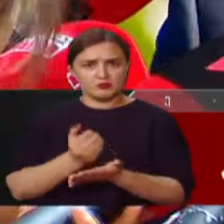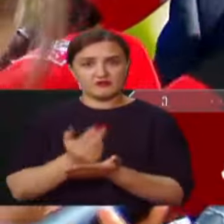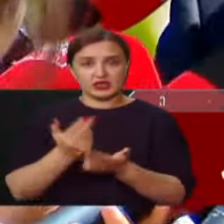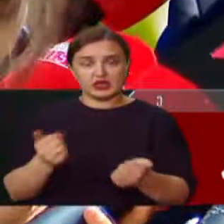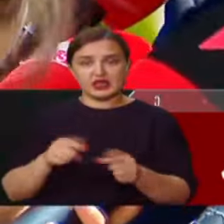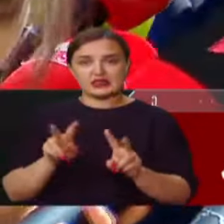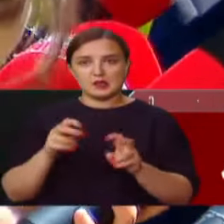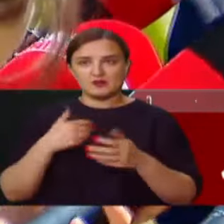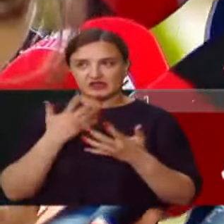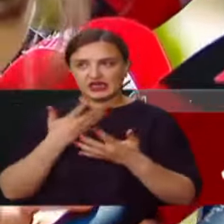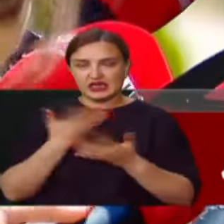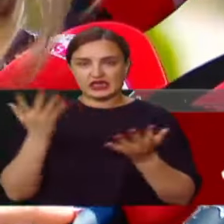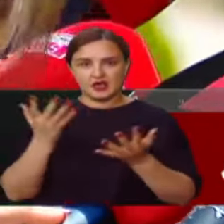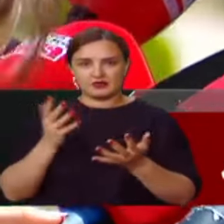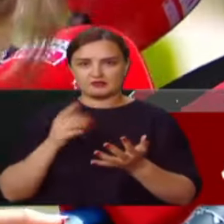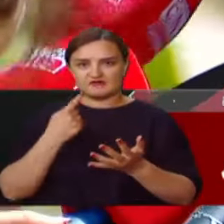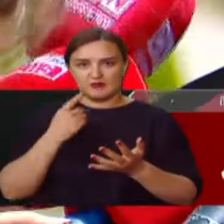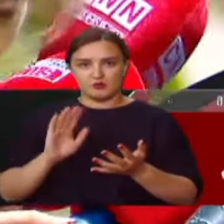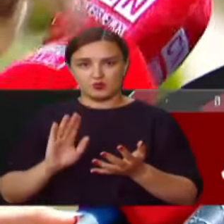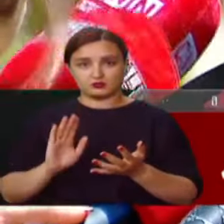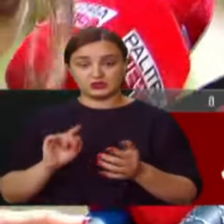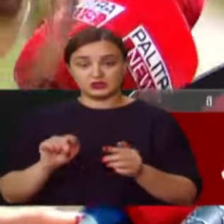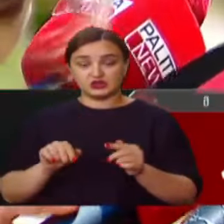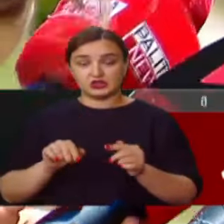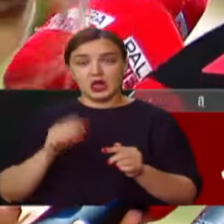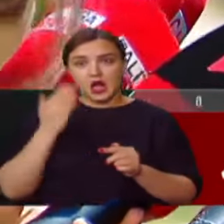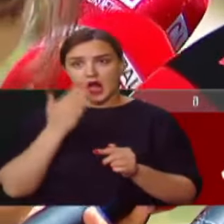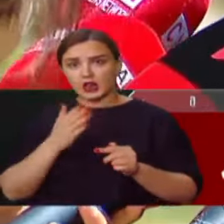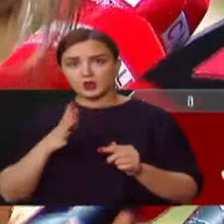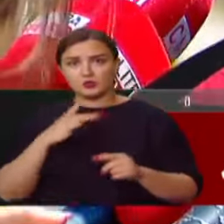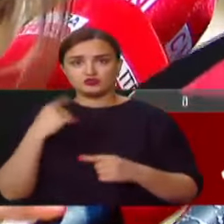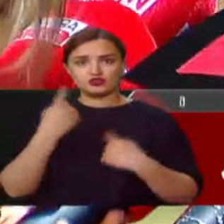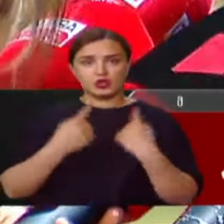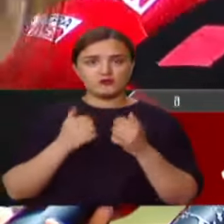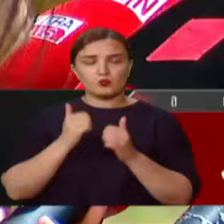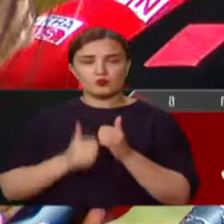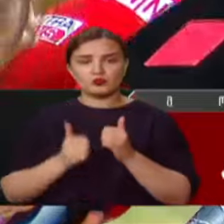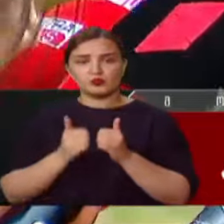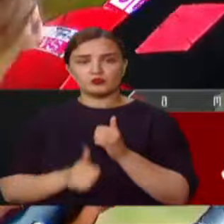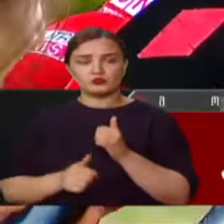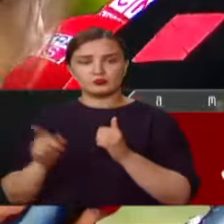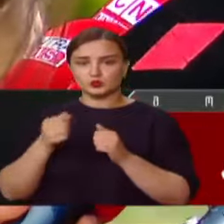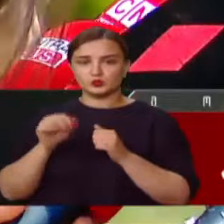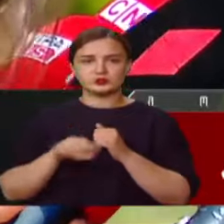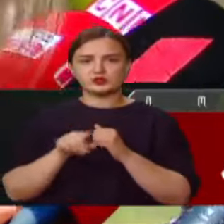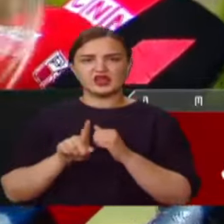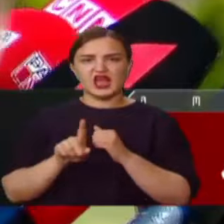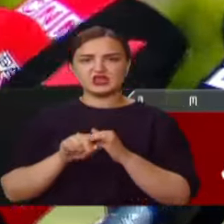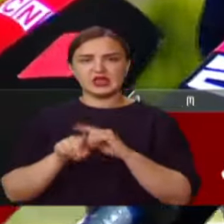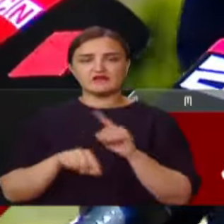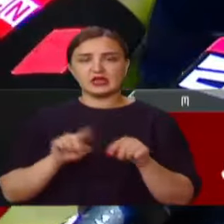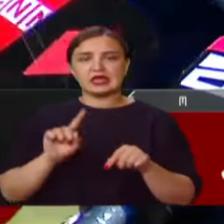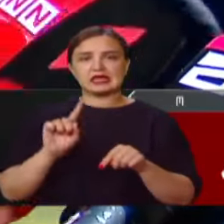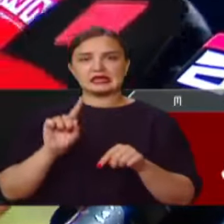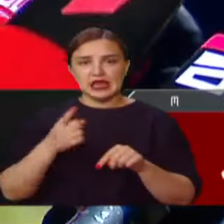ღიად არ ვსაუბრობთ, მაგრამ მე, რა თქმა უნდა, საზოგადოებაში ეს კითხვები ყოველთვის არსებობდა, ყოველთვის იარსებებს. რა კითხვები, რომ მოგვიყვეს? რატომ